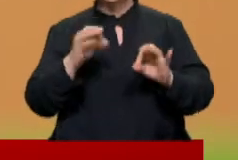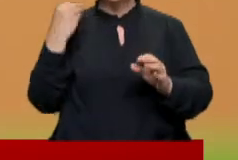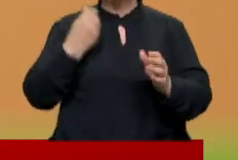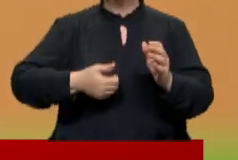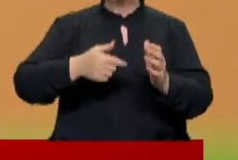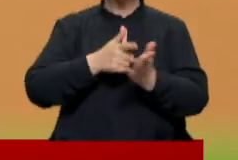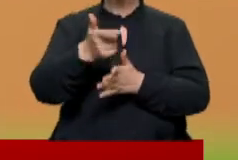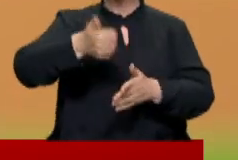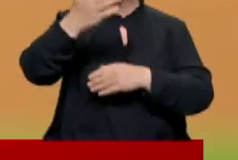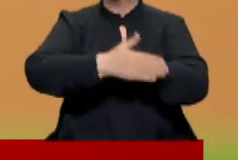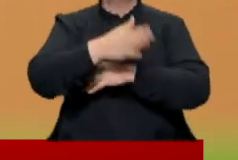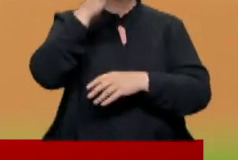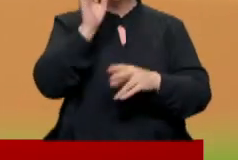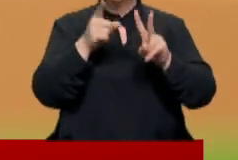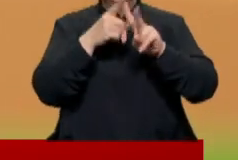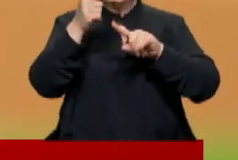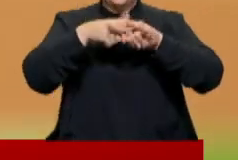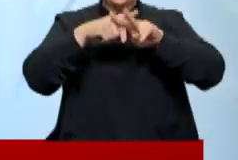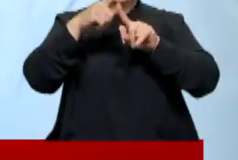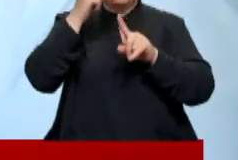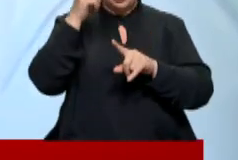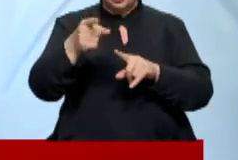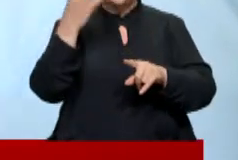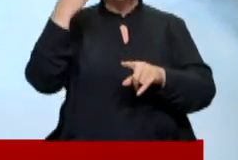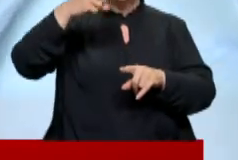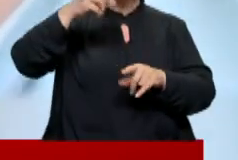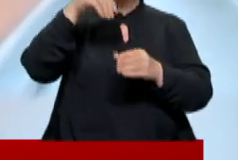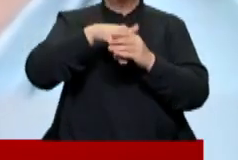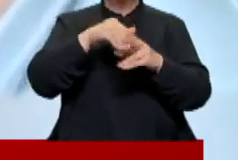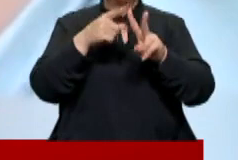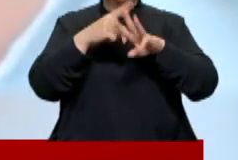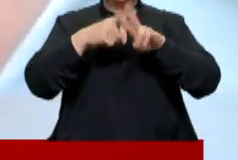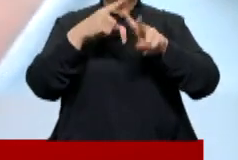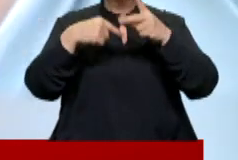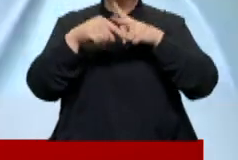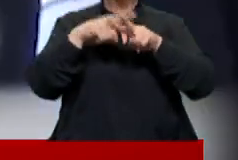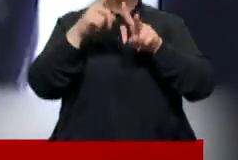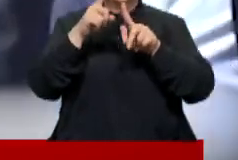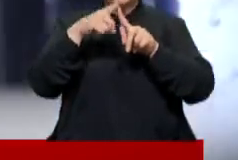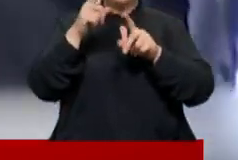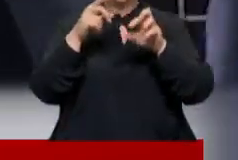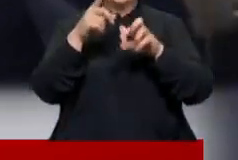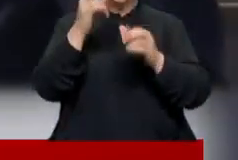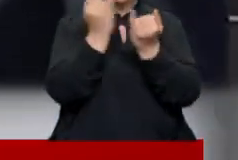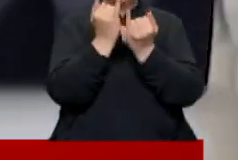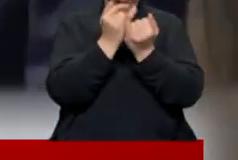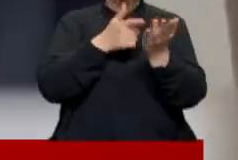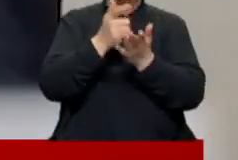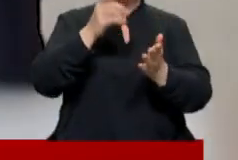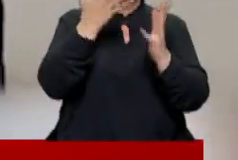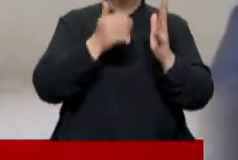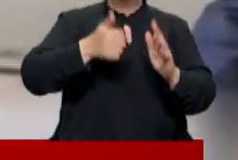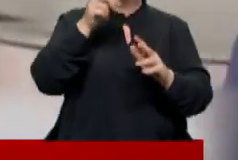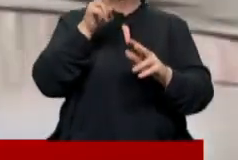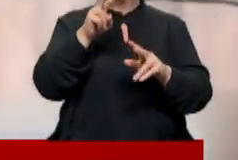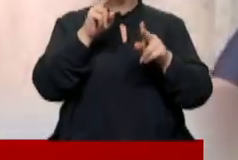Bakan Yardımcılarından biri de Nihat Pakdil. Eski AK Parti milletvekili Nevzat Pakdil'in kardeşi. Nevzat Pakdil'in Tarım ve Orman Bakanı